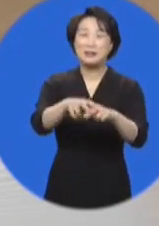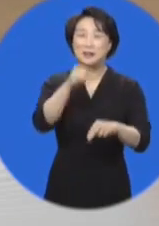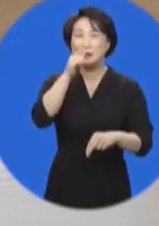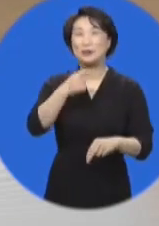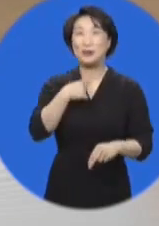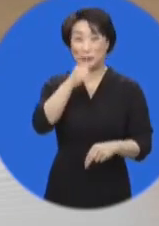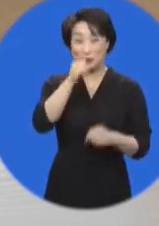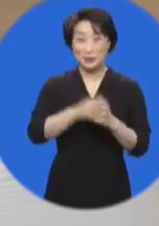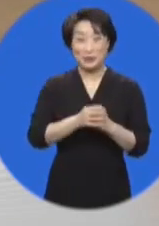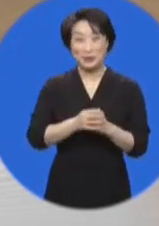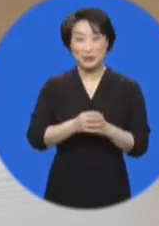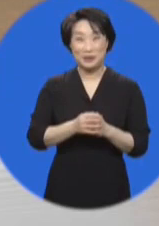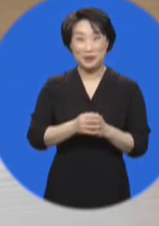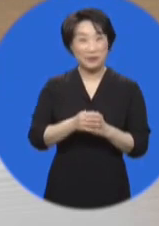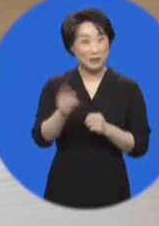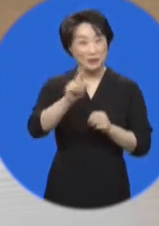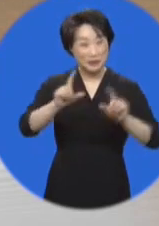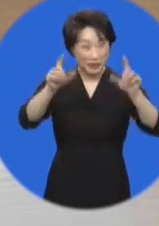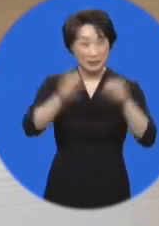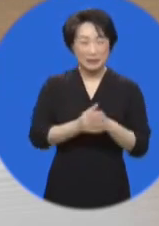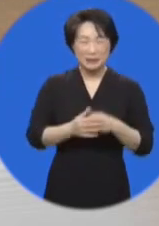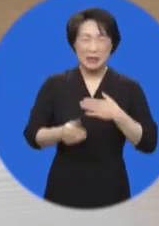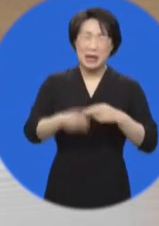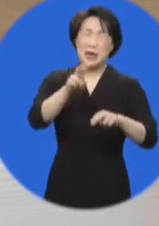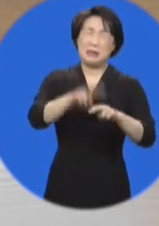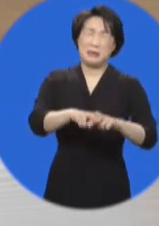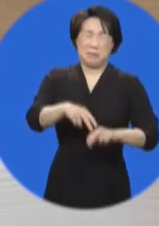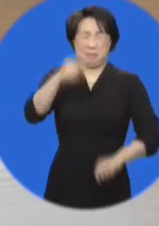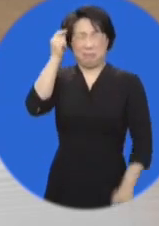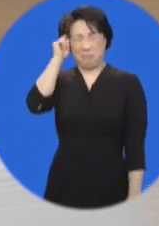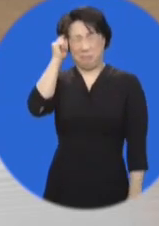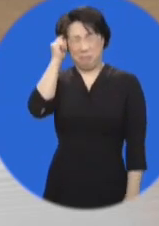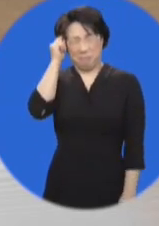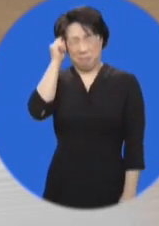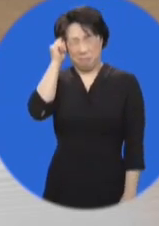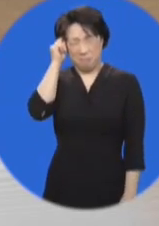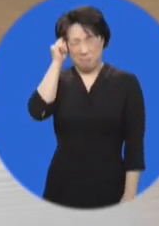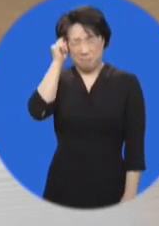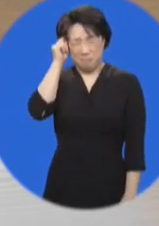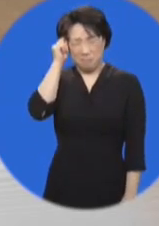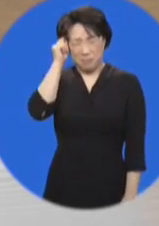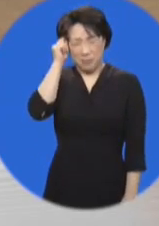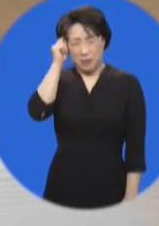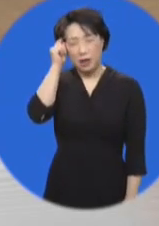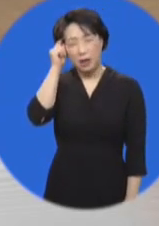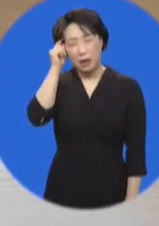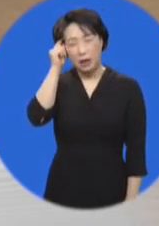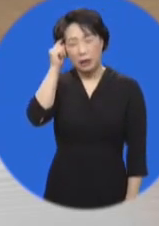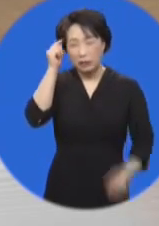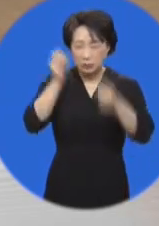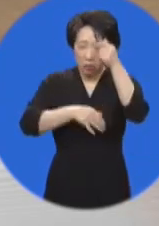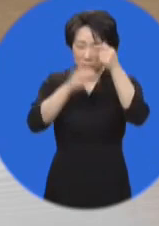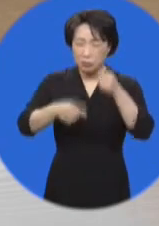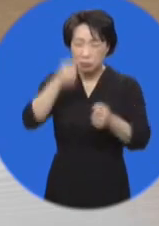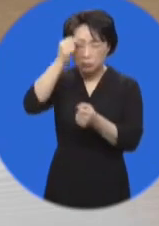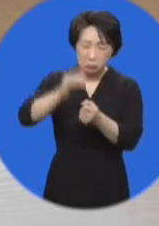바닥하고 붙었으니까 앉아서 가만히 생각하니까 우리 성도들이